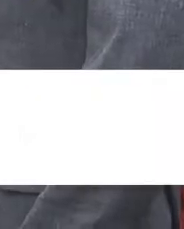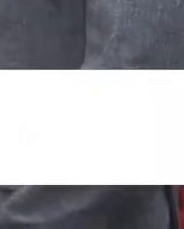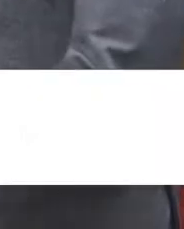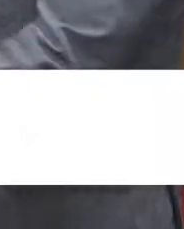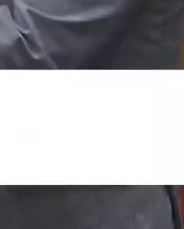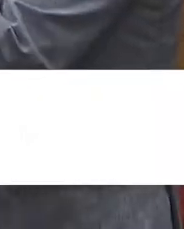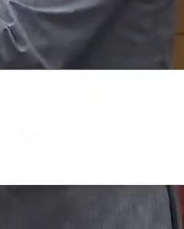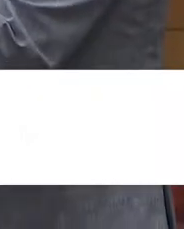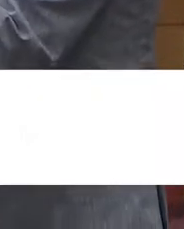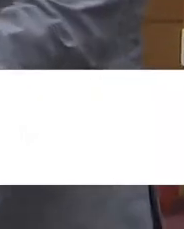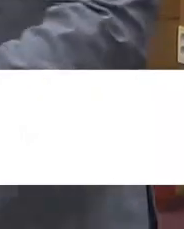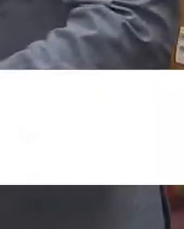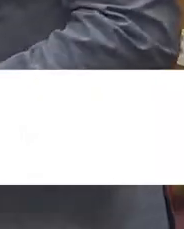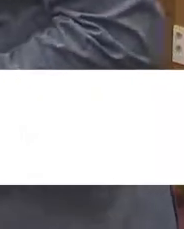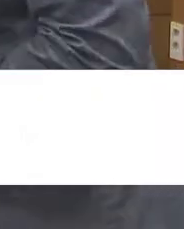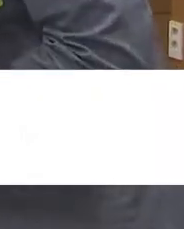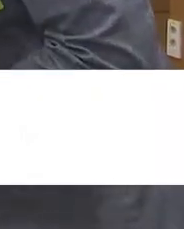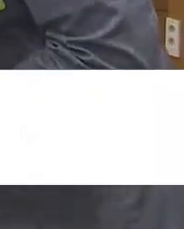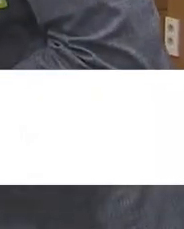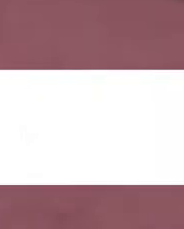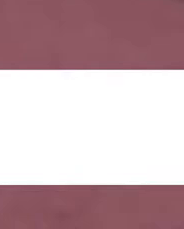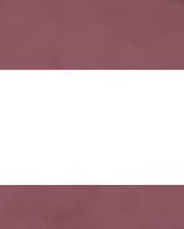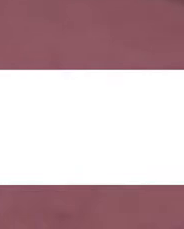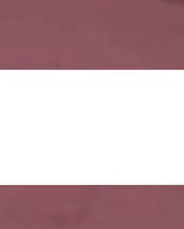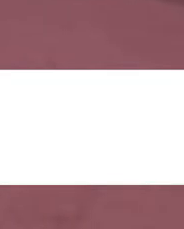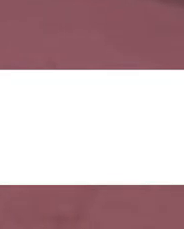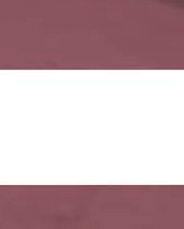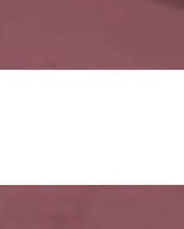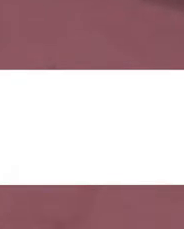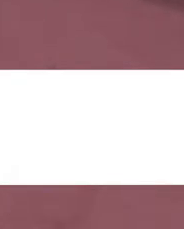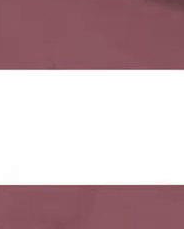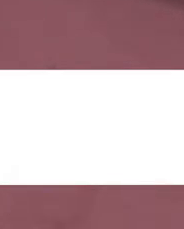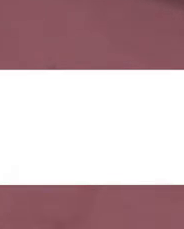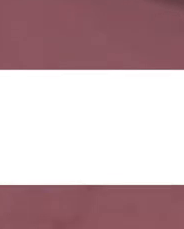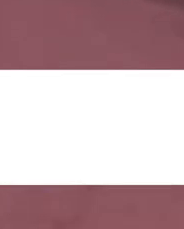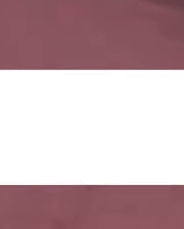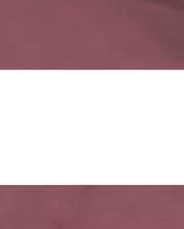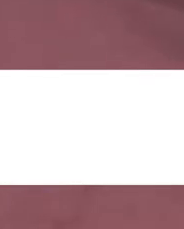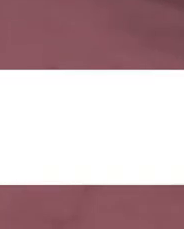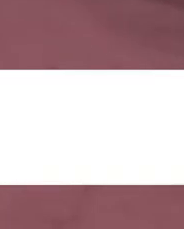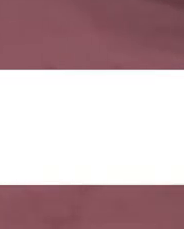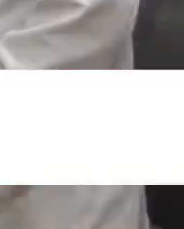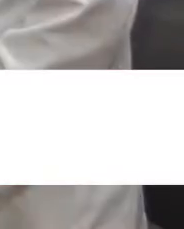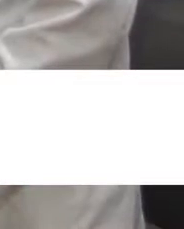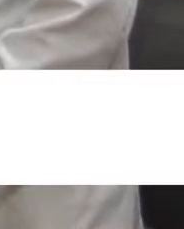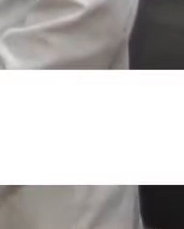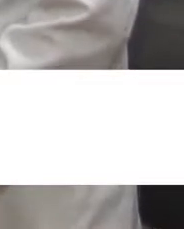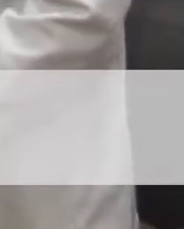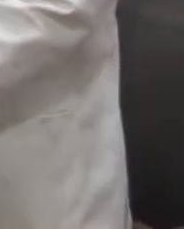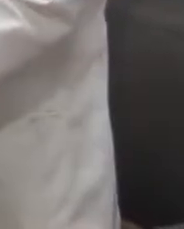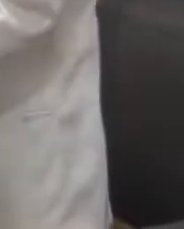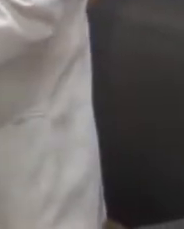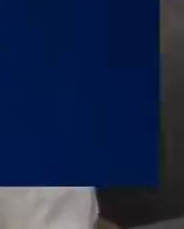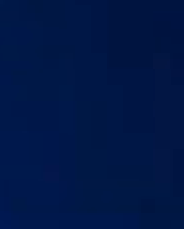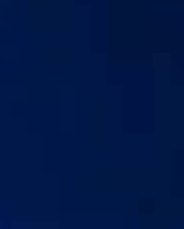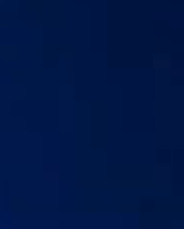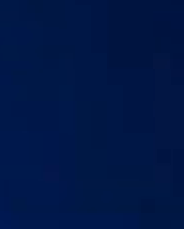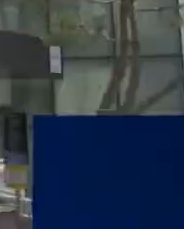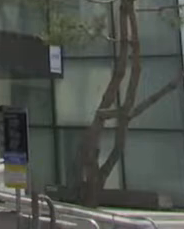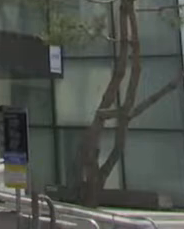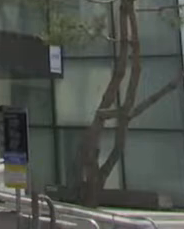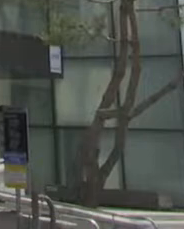지난 21일 강서구청 3층 대회의실에서 2022년 상반기 모범 및 선행구민 표창 수여식이 열렸습니다.